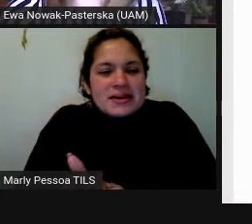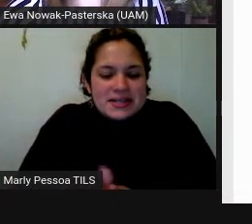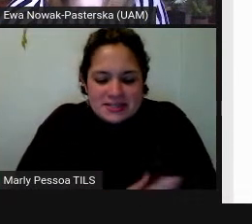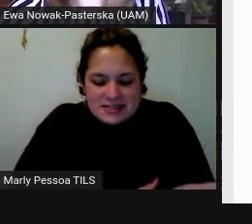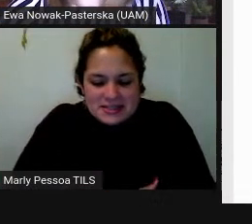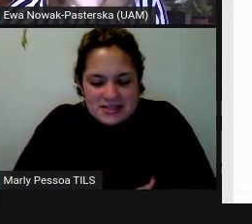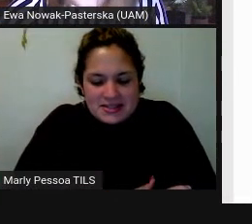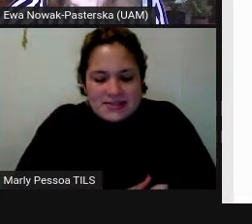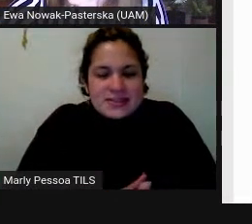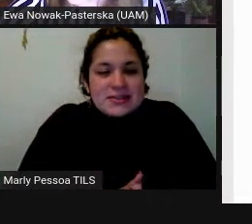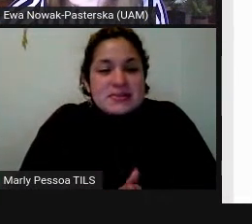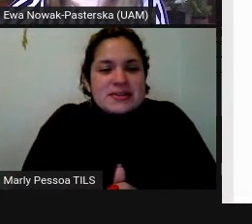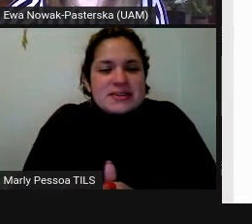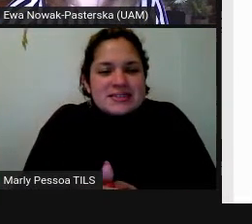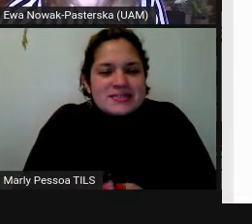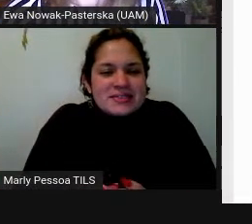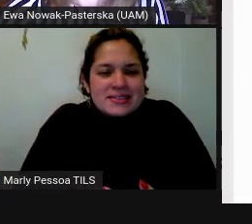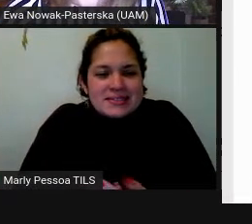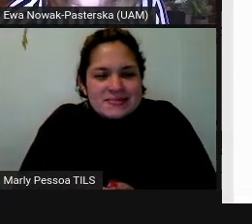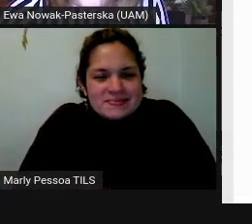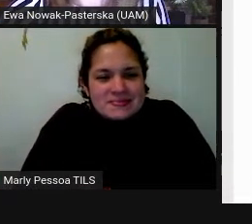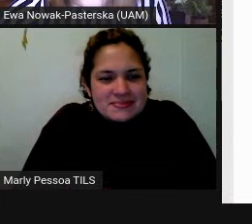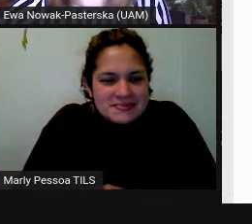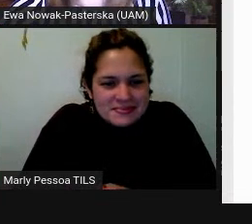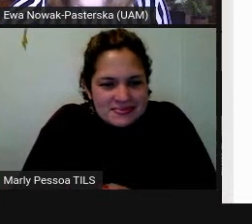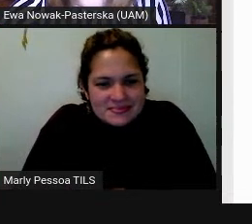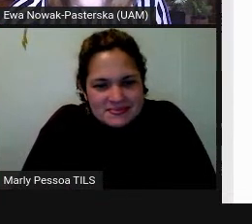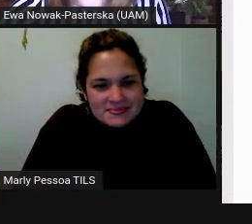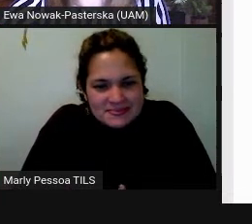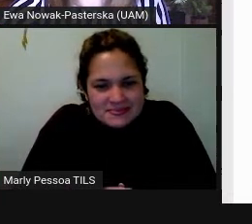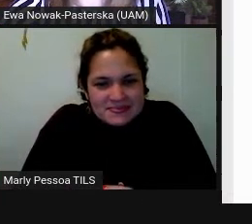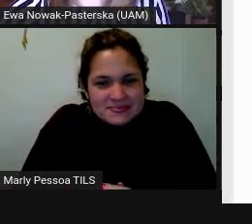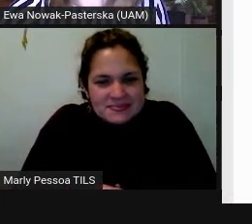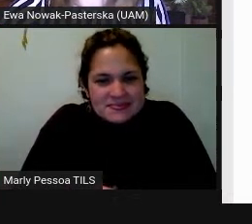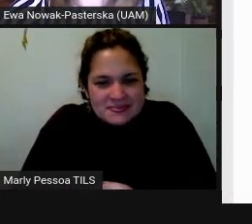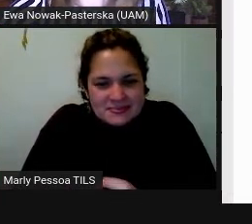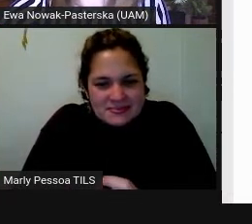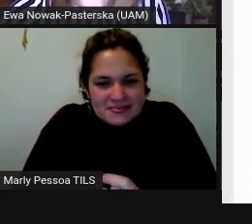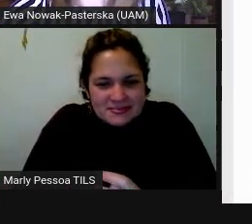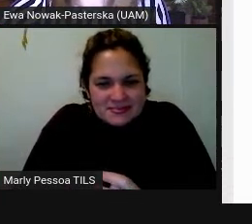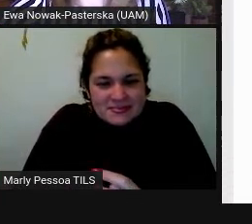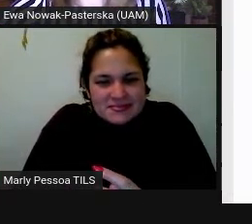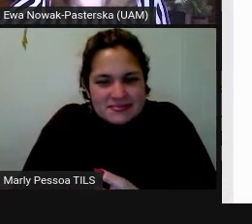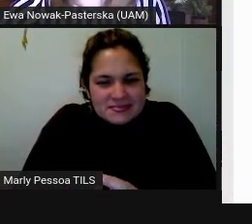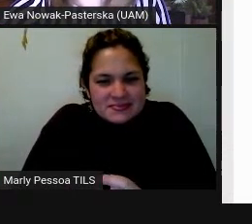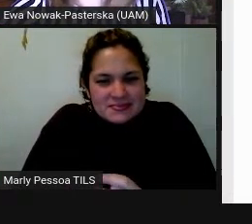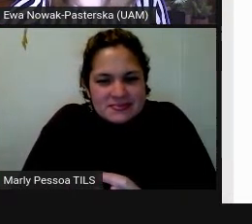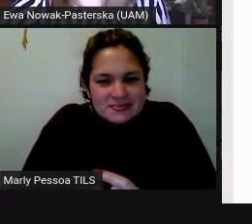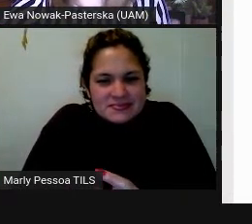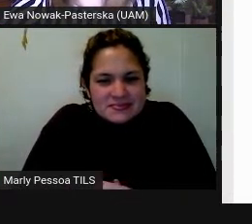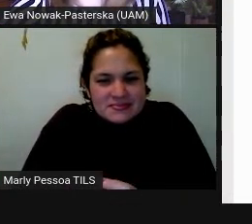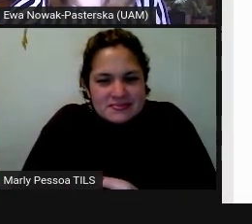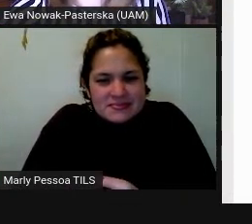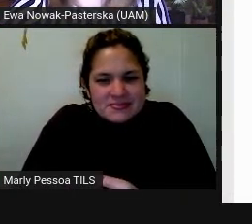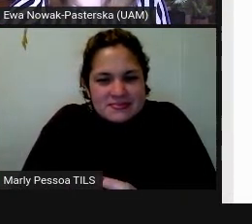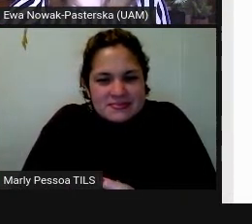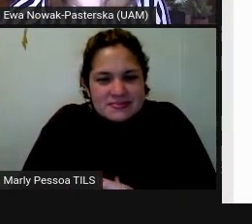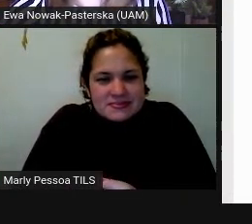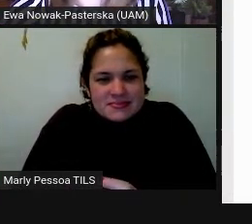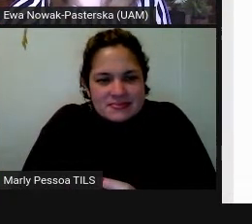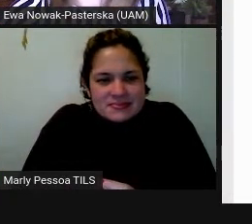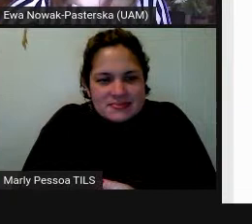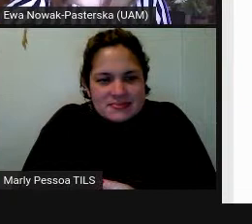baran barański, krzew krzewiński, śliwa śliwiński, Michał michalski czy